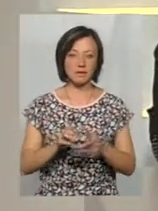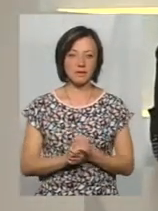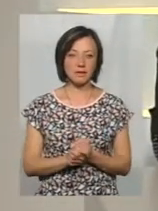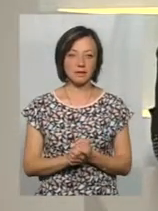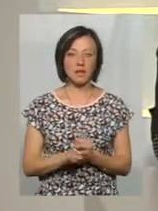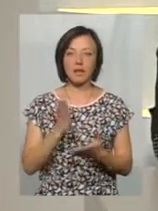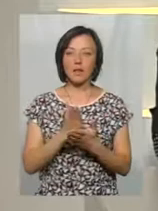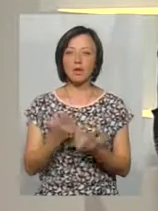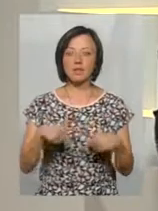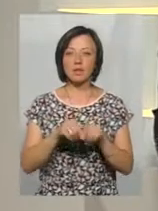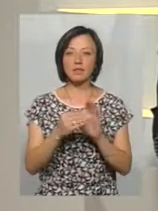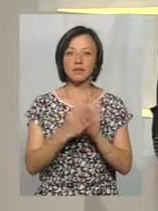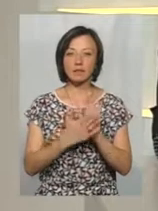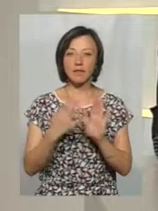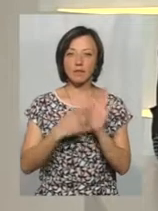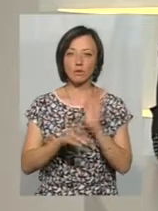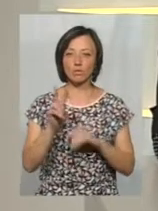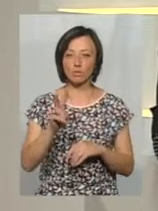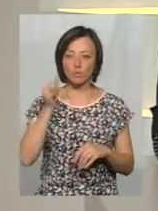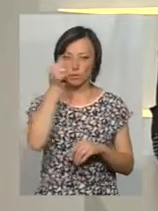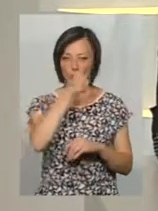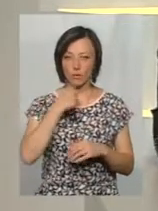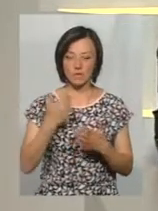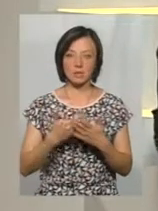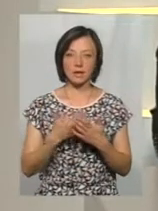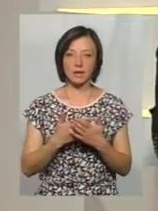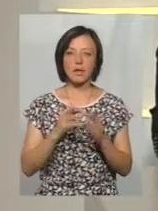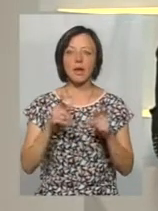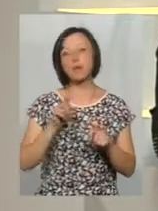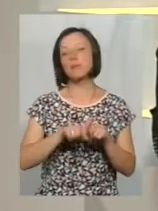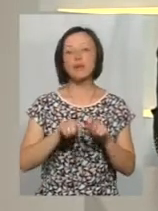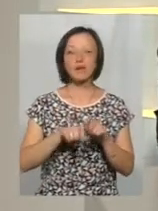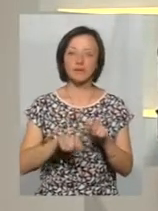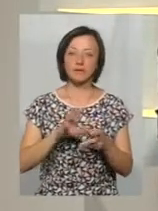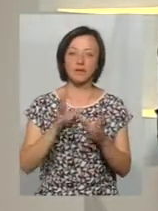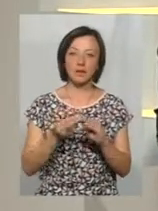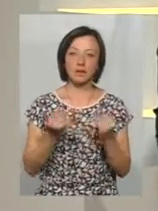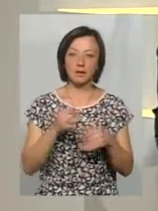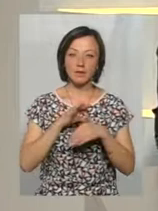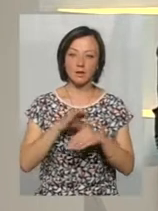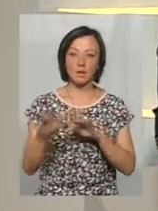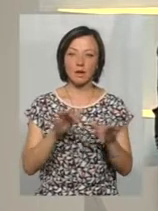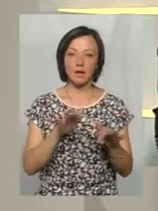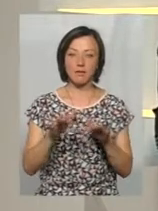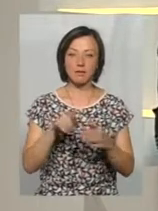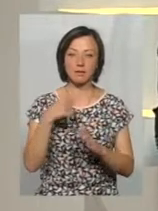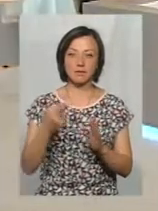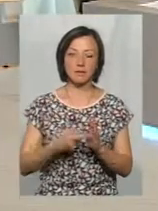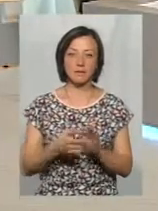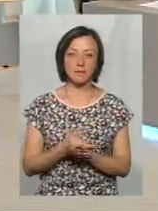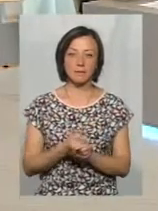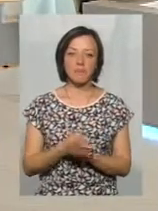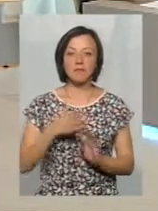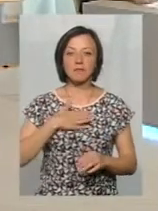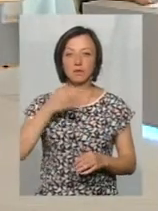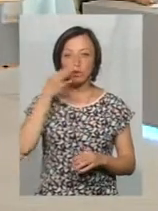є організації зареєстровані ще в 92-му році, до прикладу. От як перевірити, вони взагалі зараз ведуть якусь діяльність чи ні? Ну, з власного досвіду